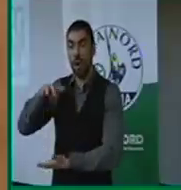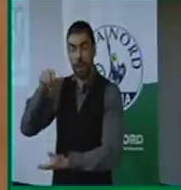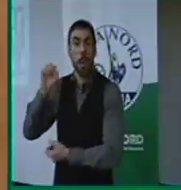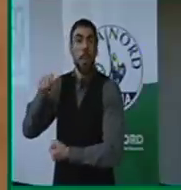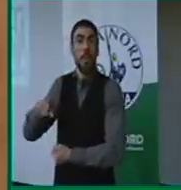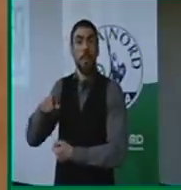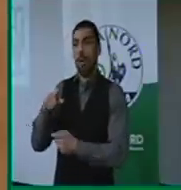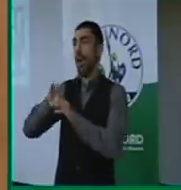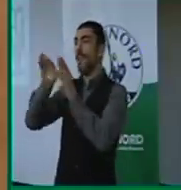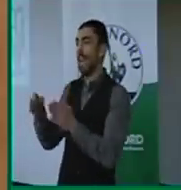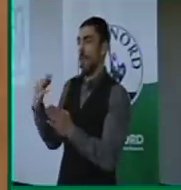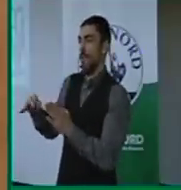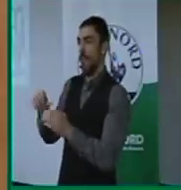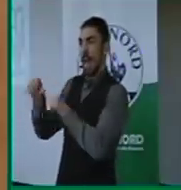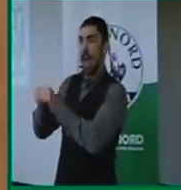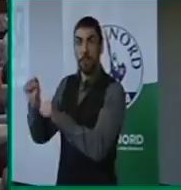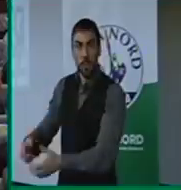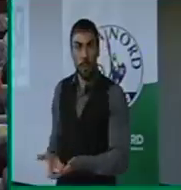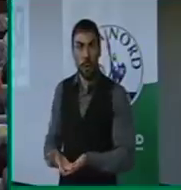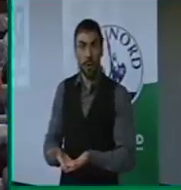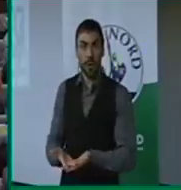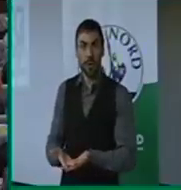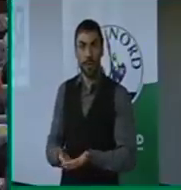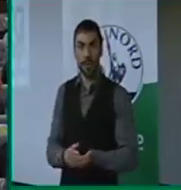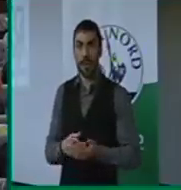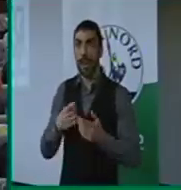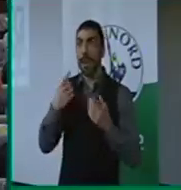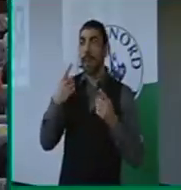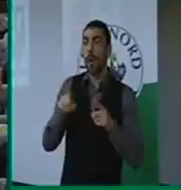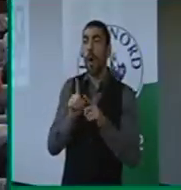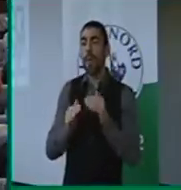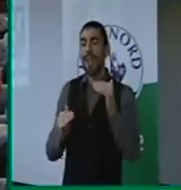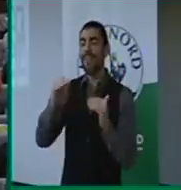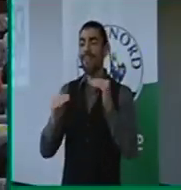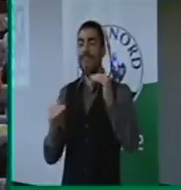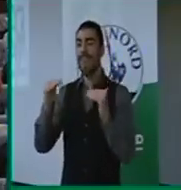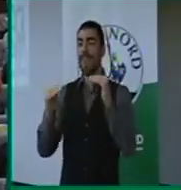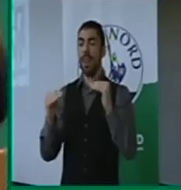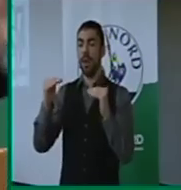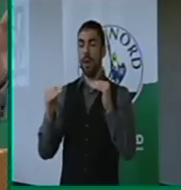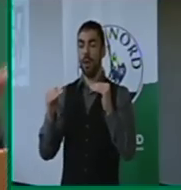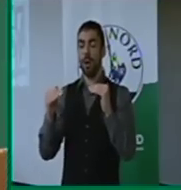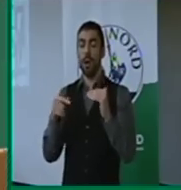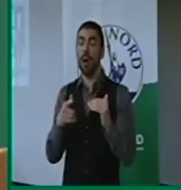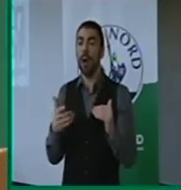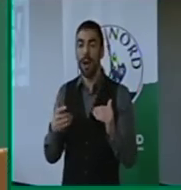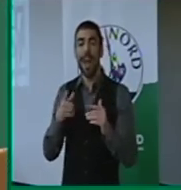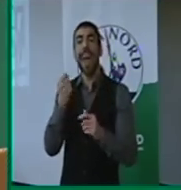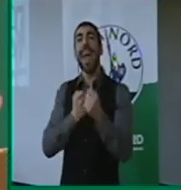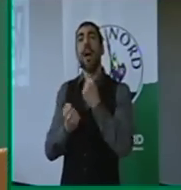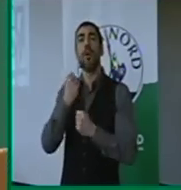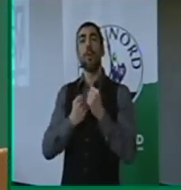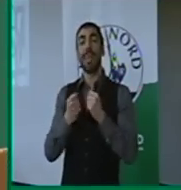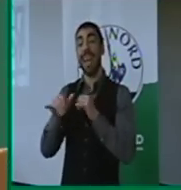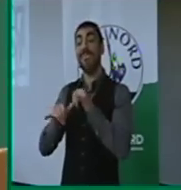dopo fare dei frigoriferi più belli a questo punto si arriva a un livello dove si rinforza così tanto l'economia